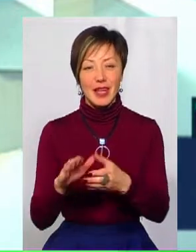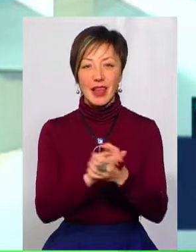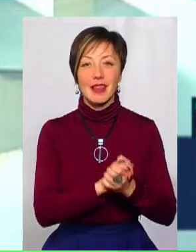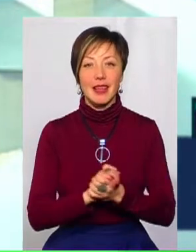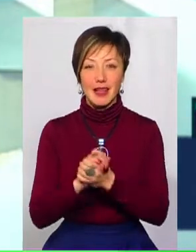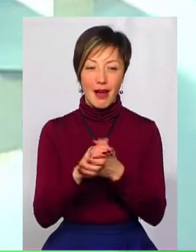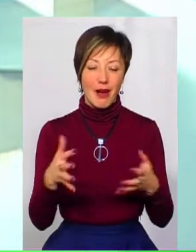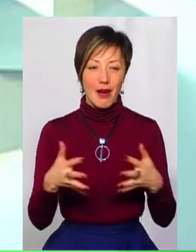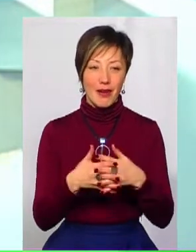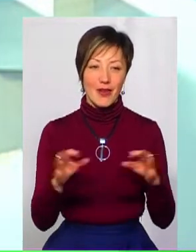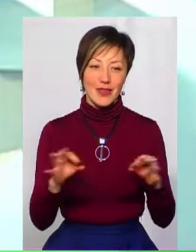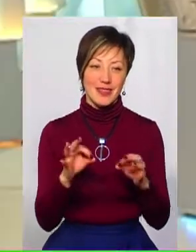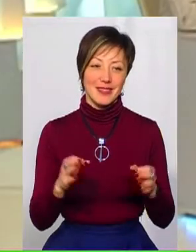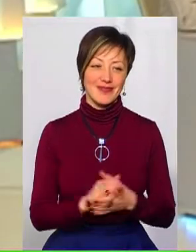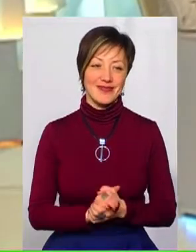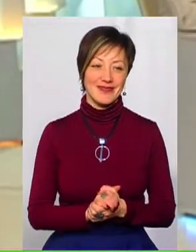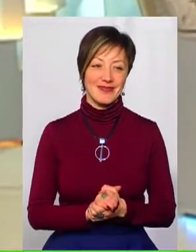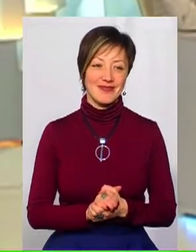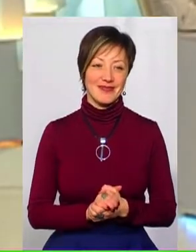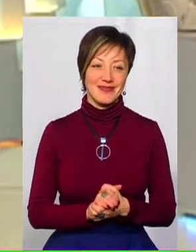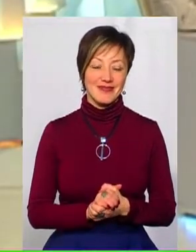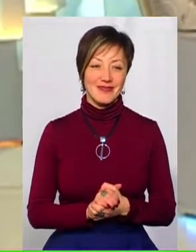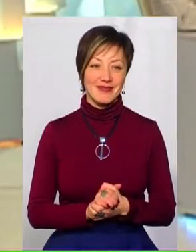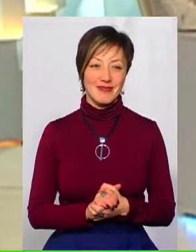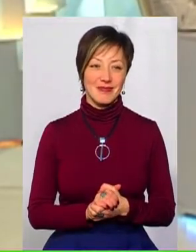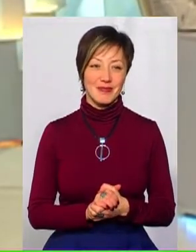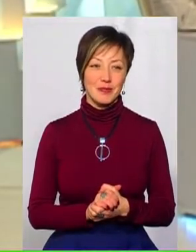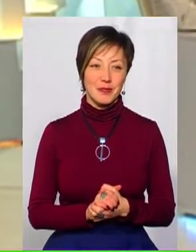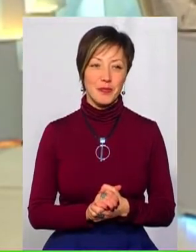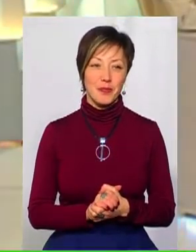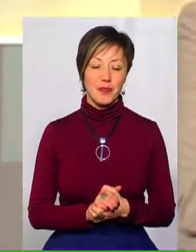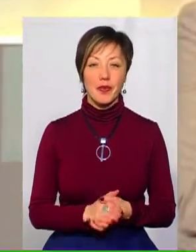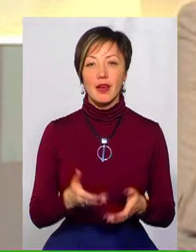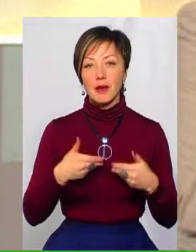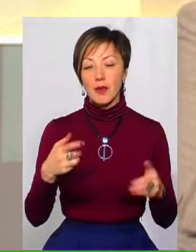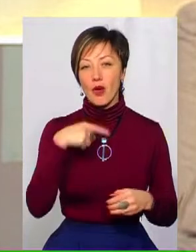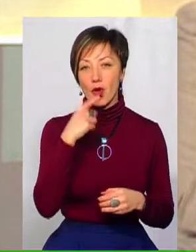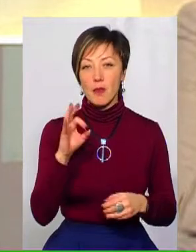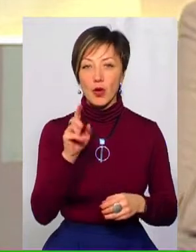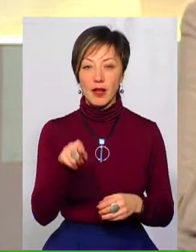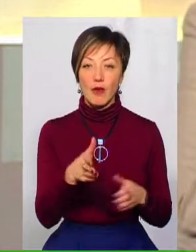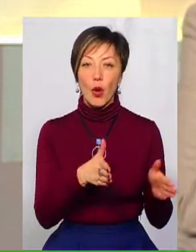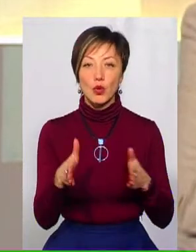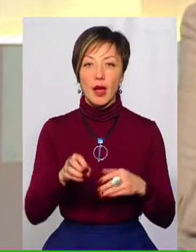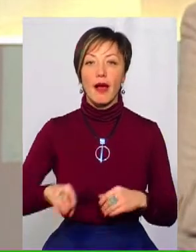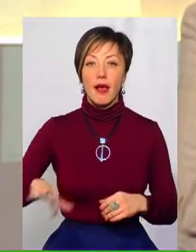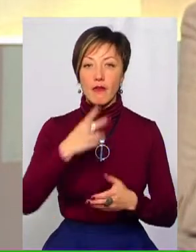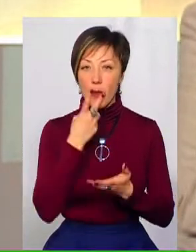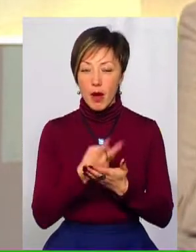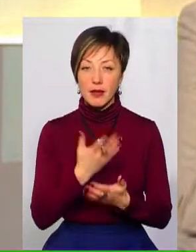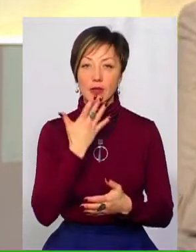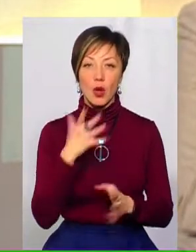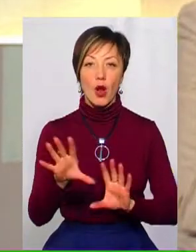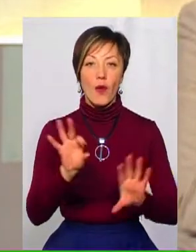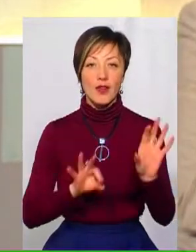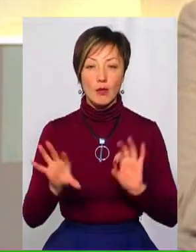полотно. Сказати, я ж не музикант. Окей, єдиний акорд, окей, не буде так. А хотів запитати, ось ми говоримо про те, що ви готуєтесь до Євробачення, до національного